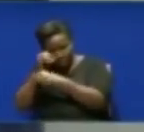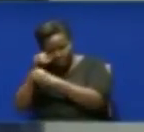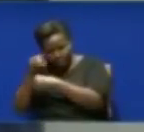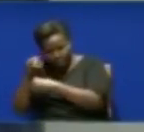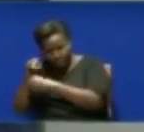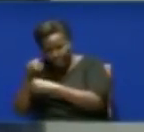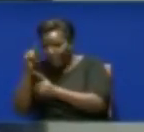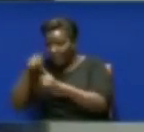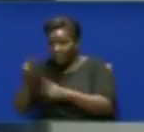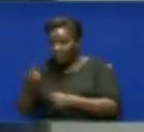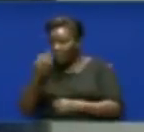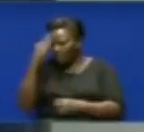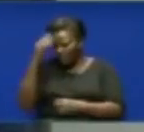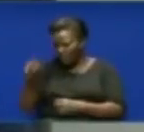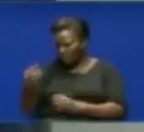maambukizi au la.